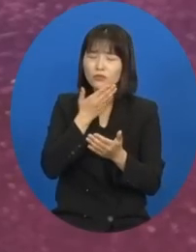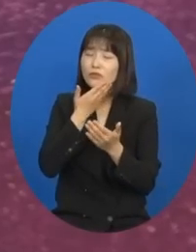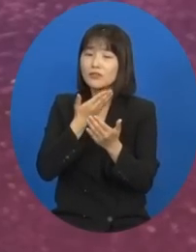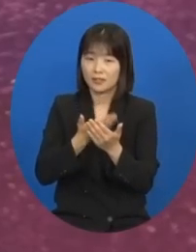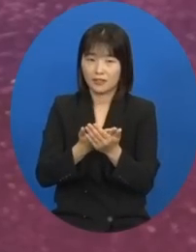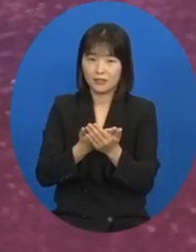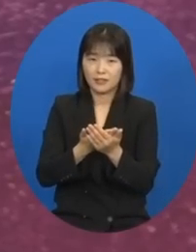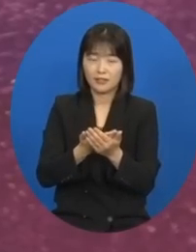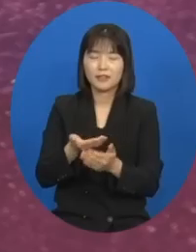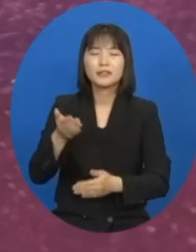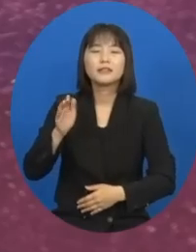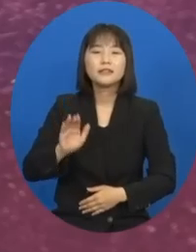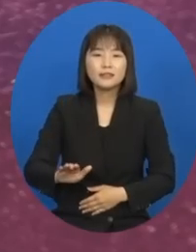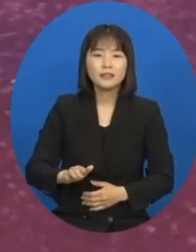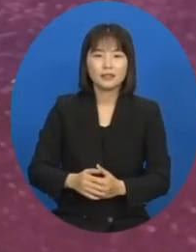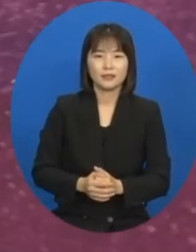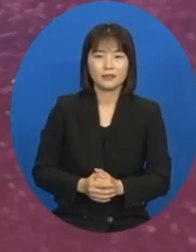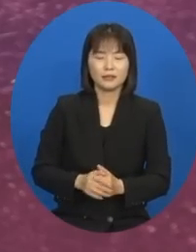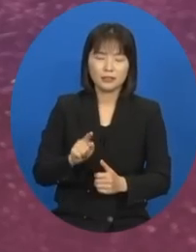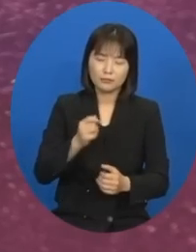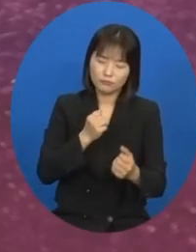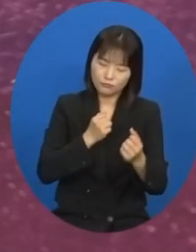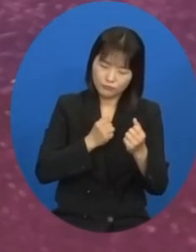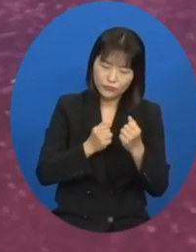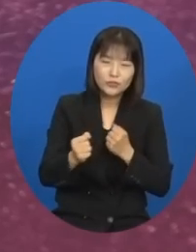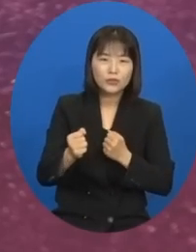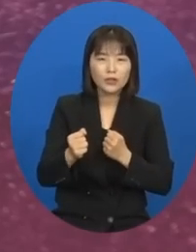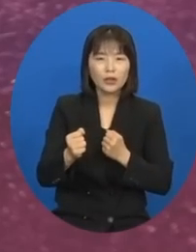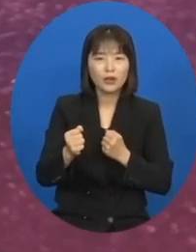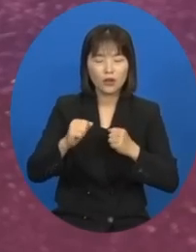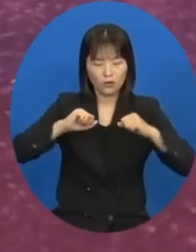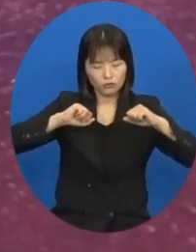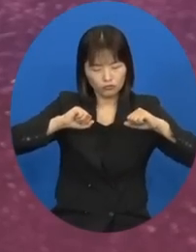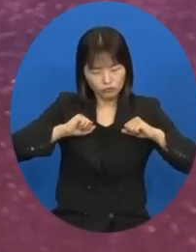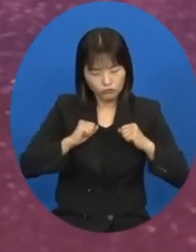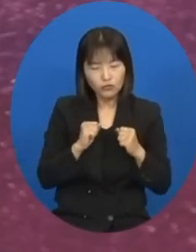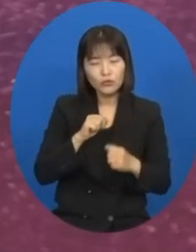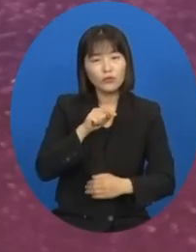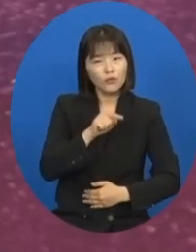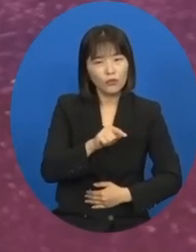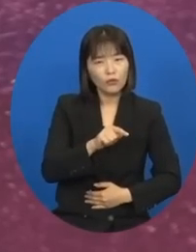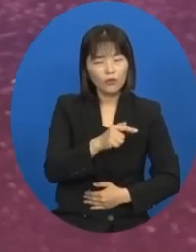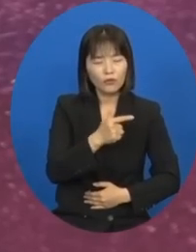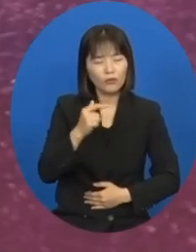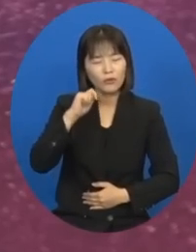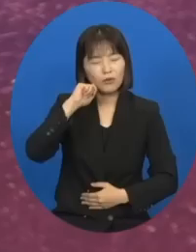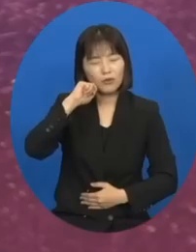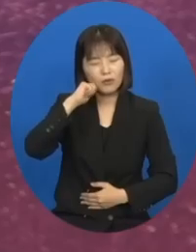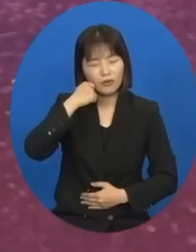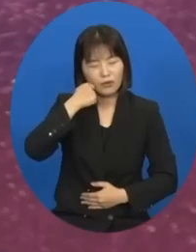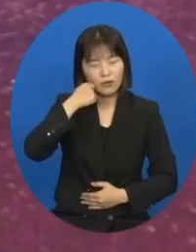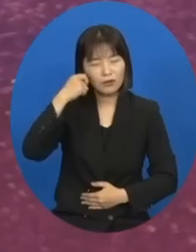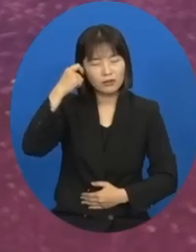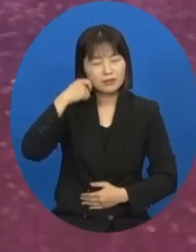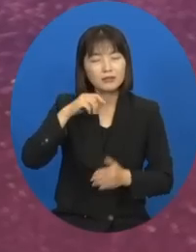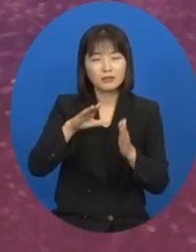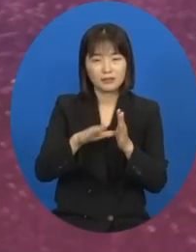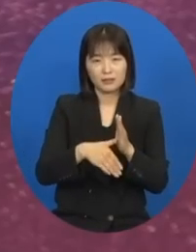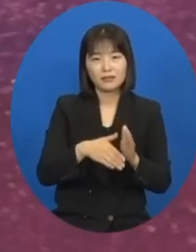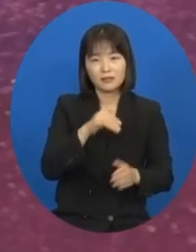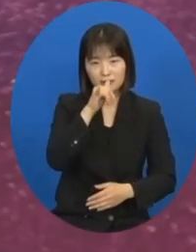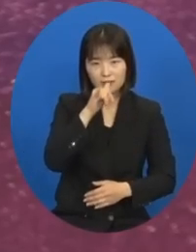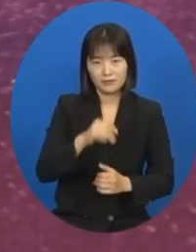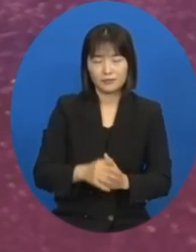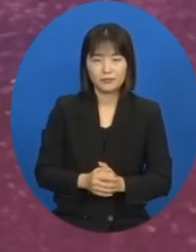그런데 그럼에도 불구하고 순종하는 것이 너무 어렵게 느껴질 때가 있습니다